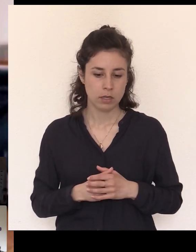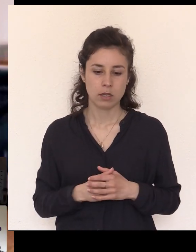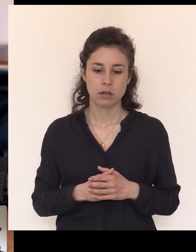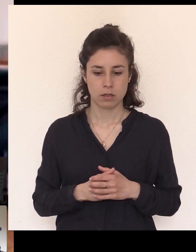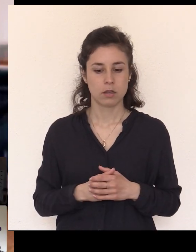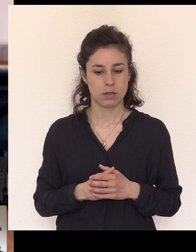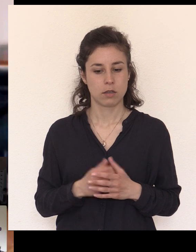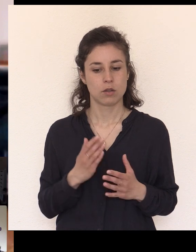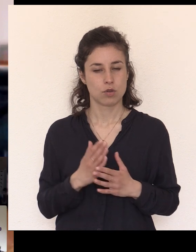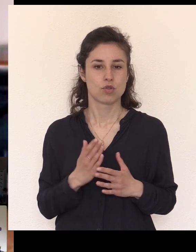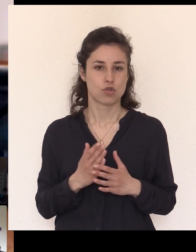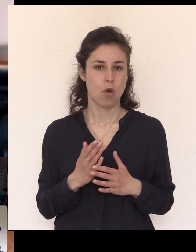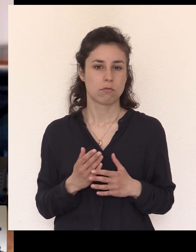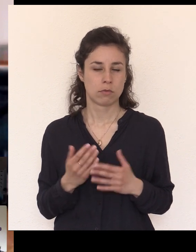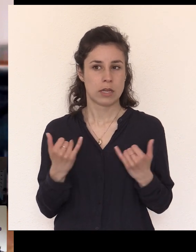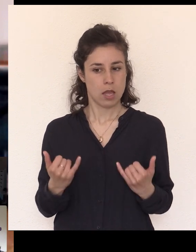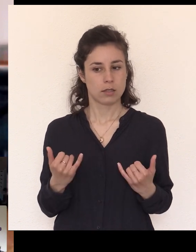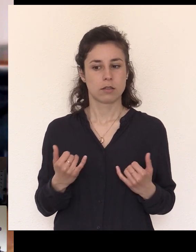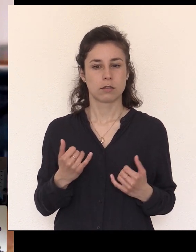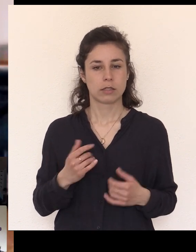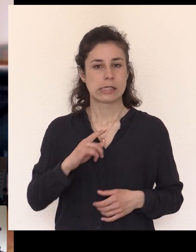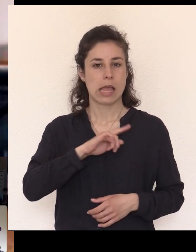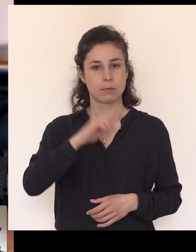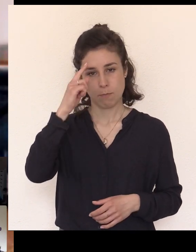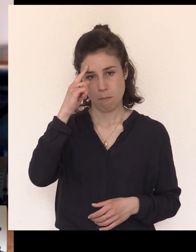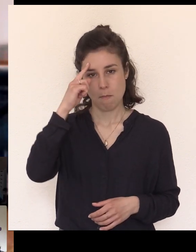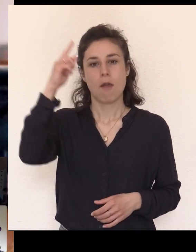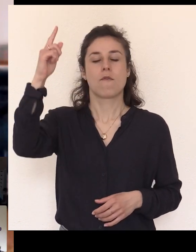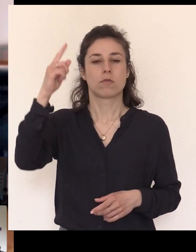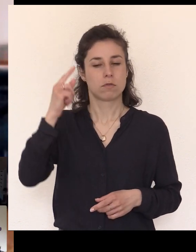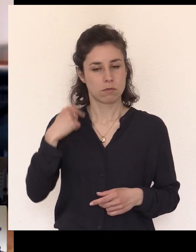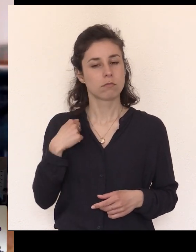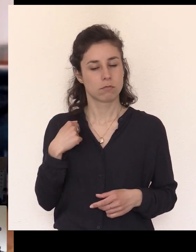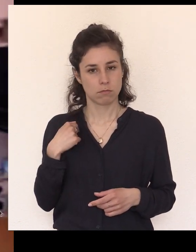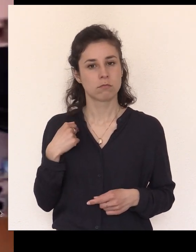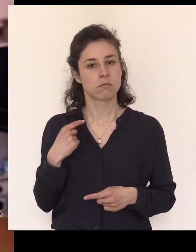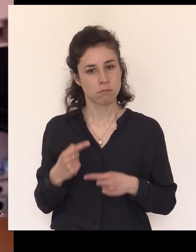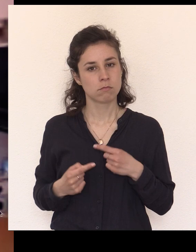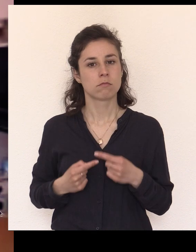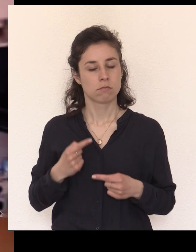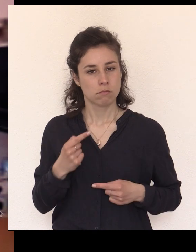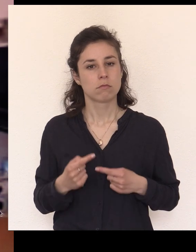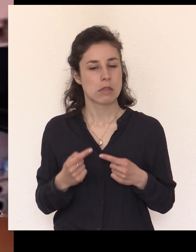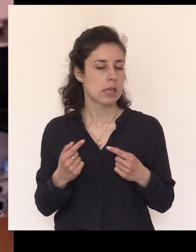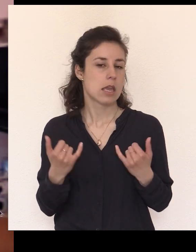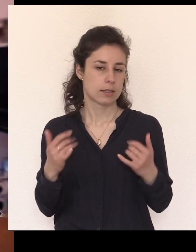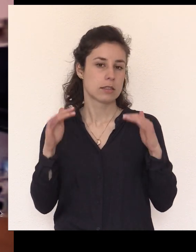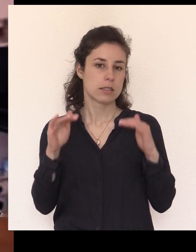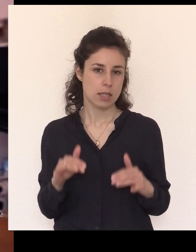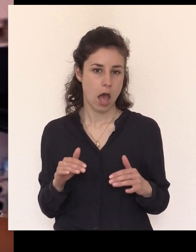dafür bin ich da und das Selbstbewusstsein habe ich